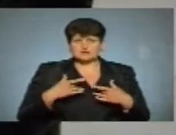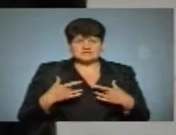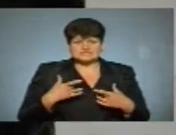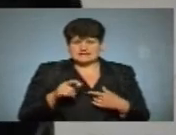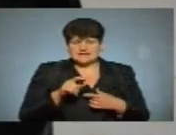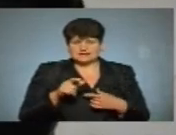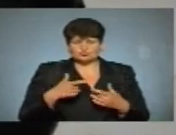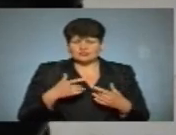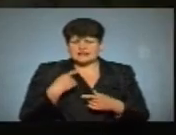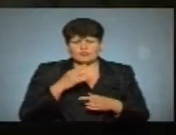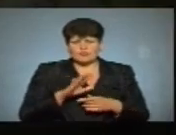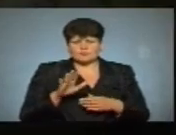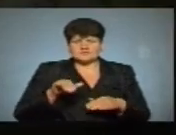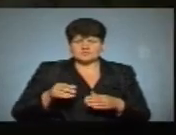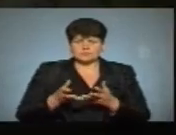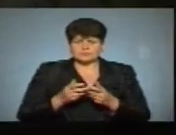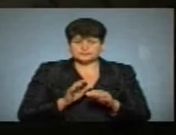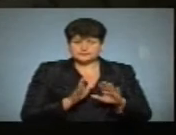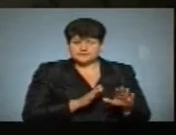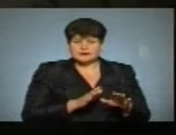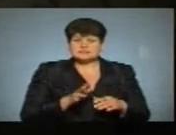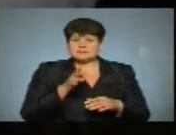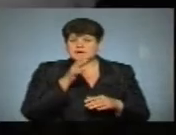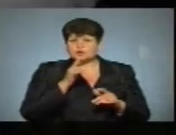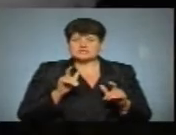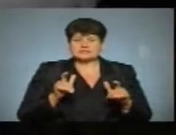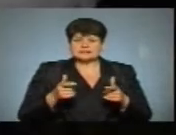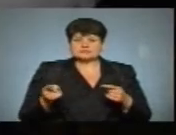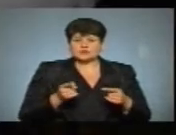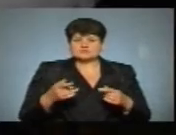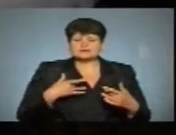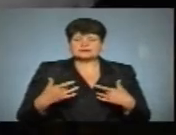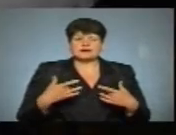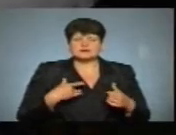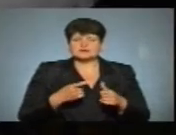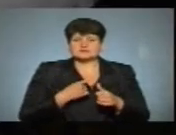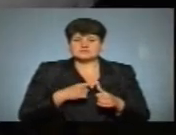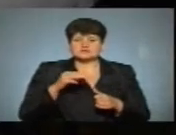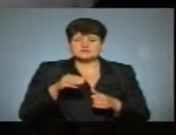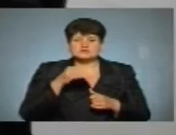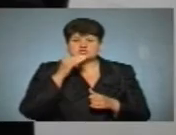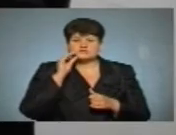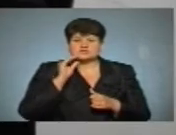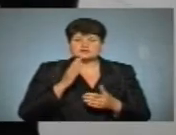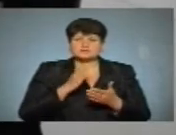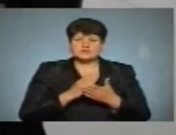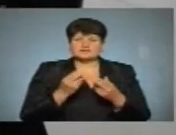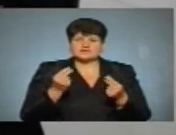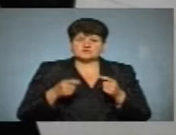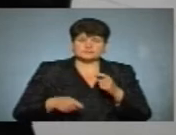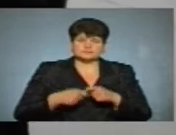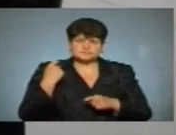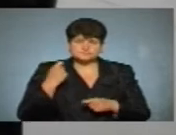ще це буде підраховуватись пізніше. За період карантину Тернопільський драматичний театр імені Тараса Шевченка зазнав фінансових